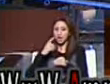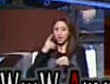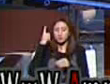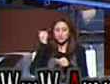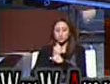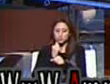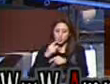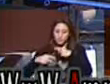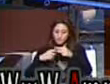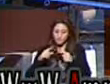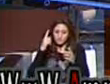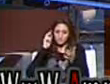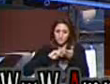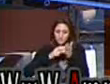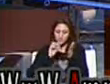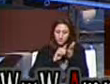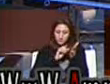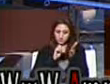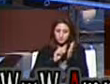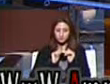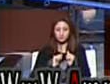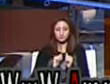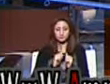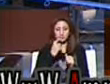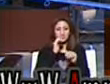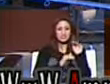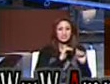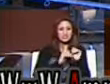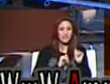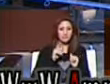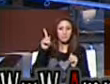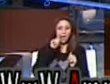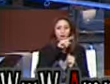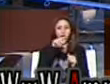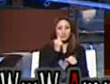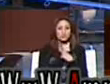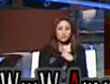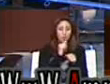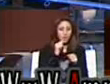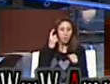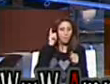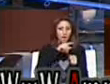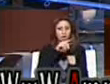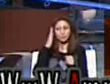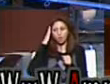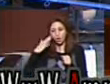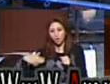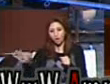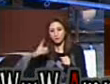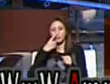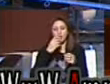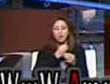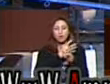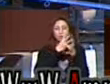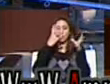اعرفش ايه اللي حصل لانه الجنريتور موجود على السلم، فيبدو انه شغال غلط وراح نام كمان وهم ناموا،